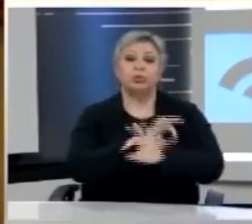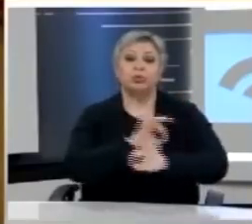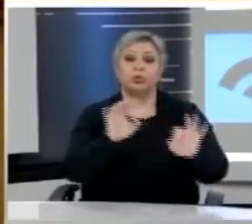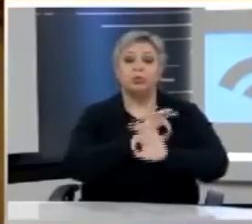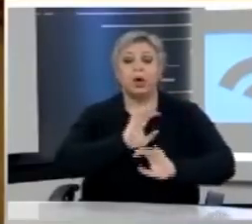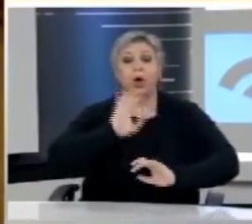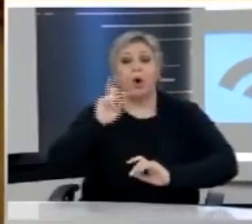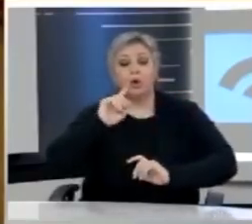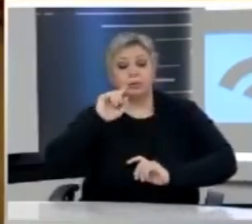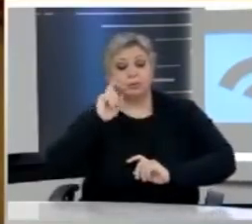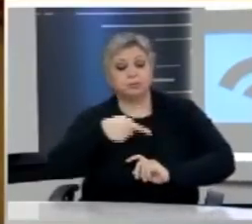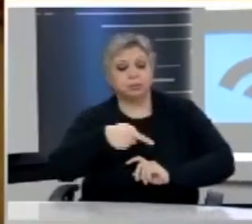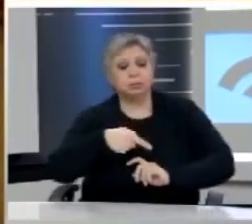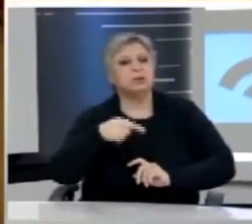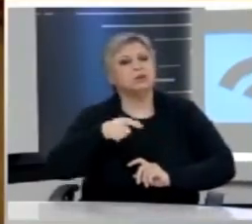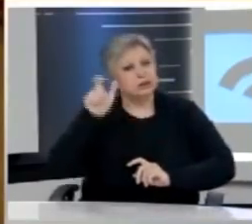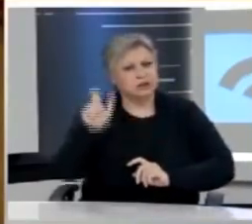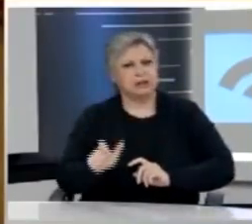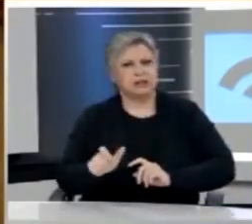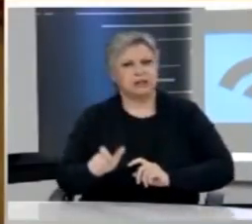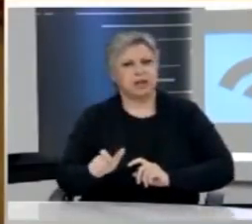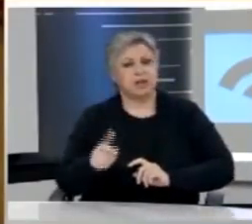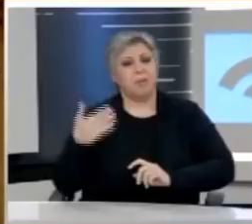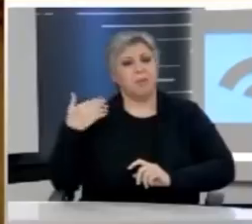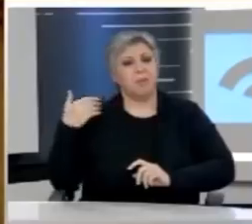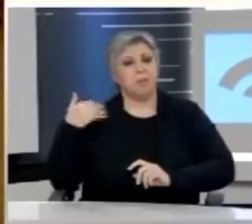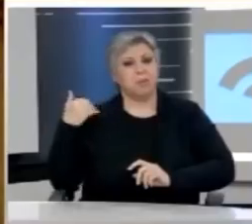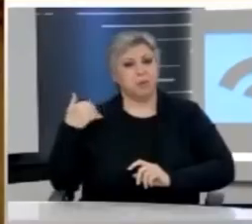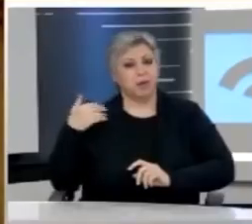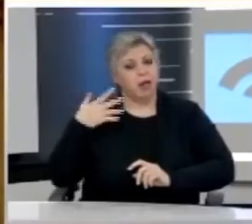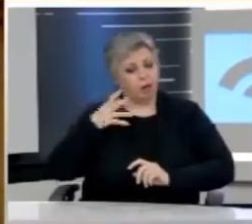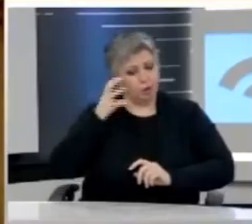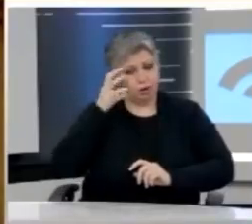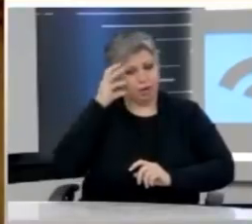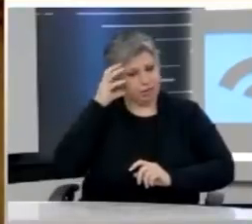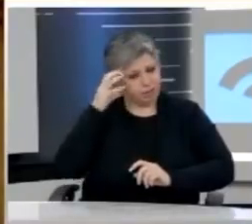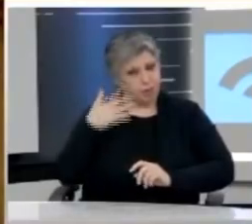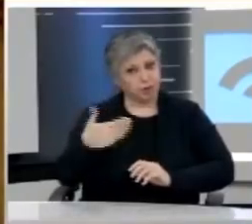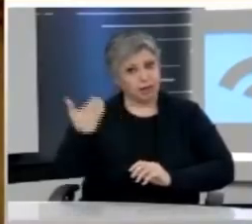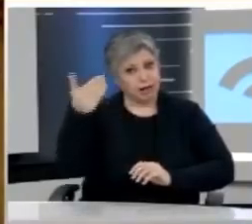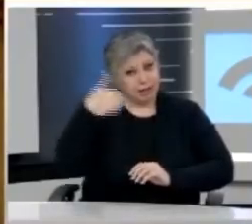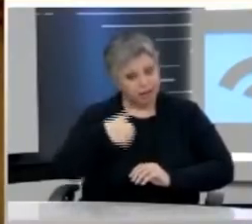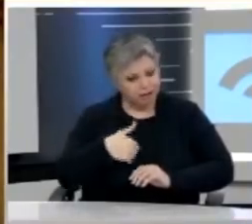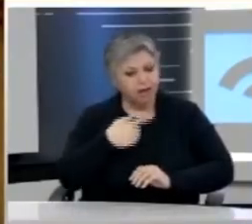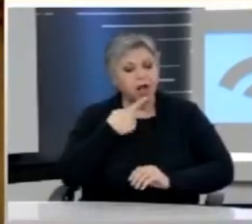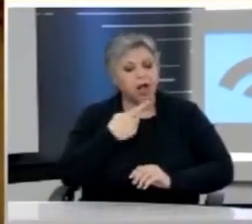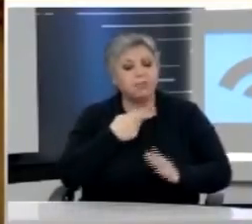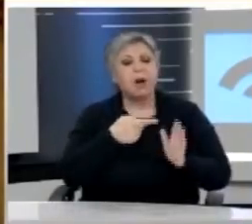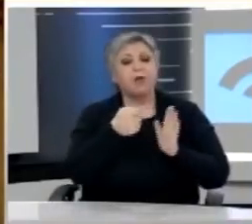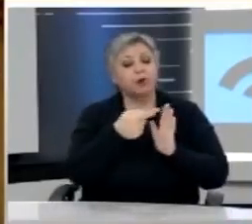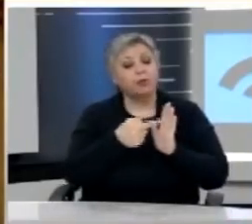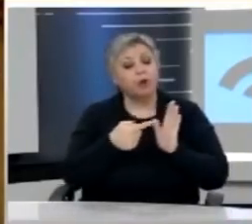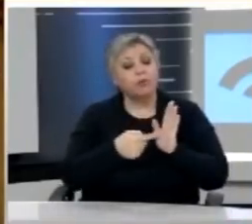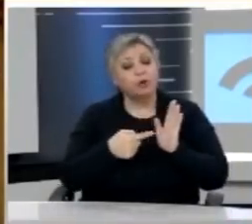που είχε διατυπώσει η ίδια στην προηγούμενη, όπως θυμόμαστε όλοι, επίσκεψή της. Αυτή λοιπόν